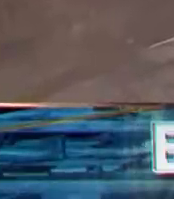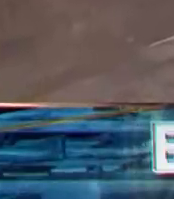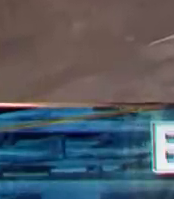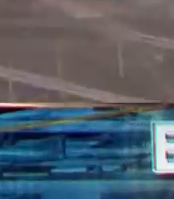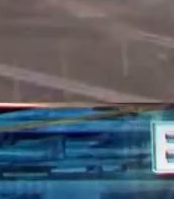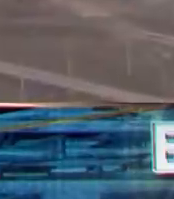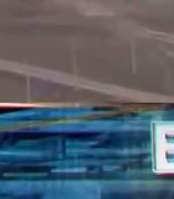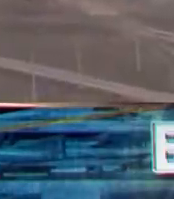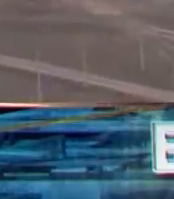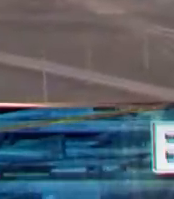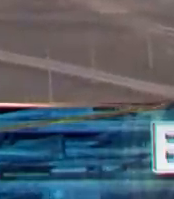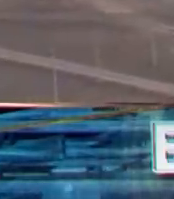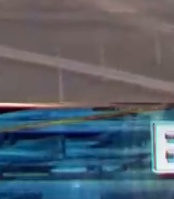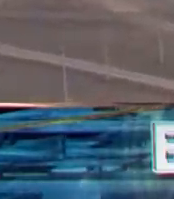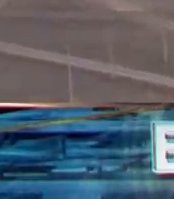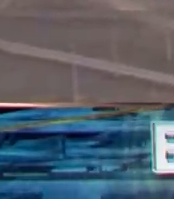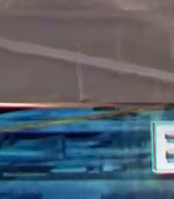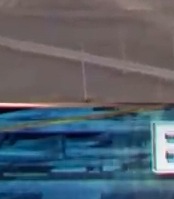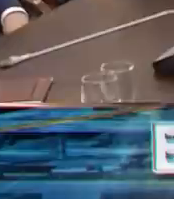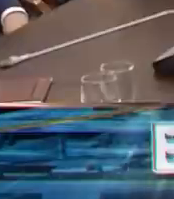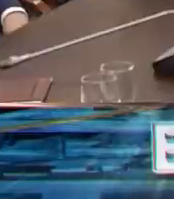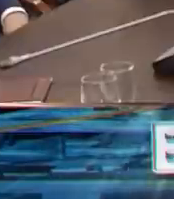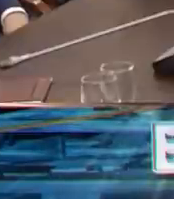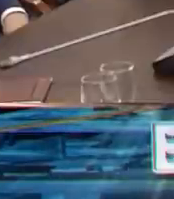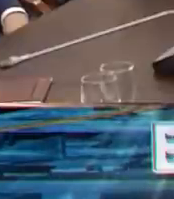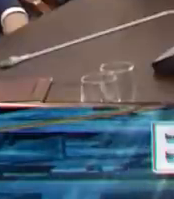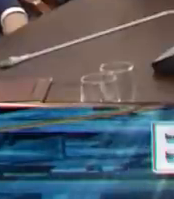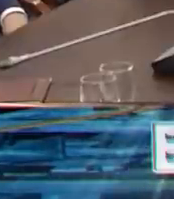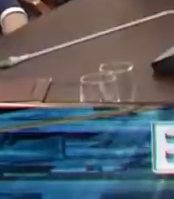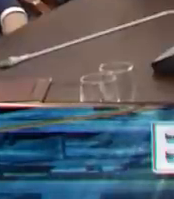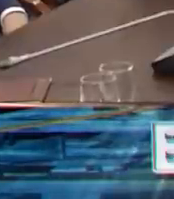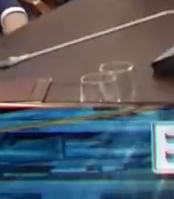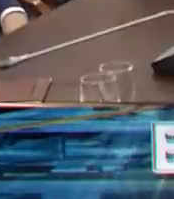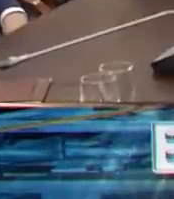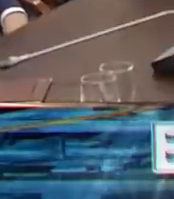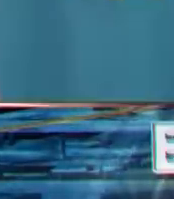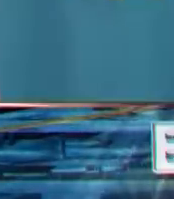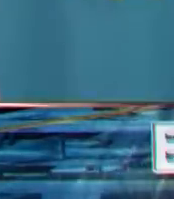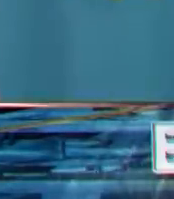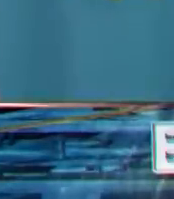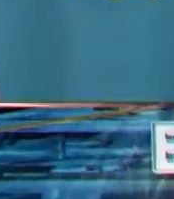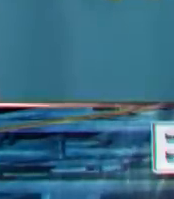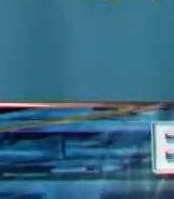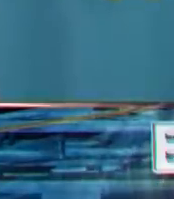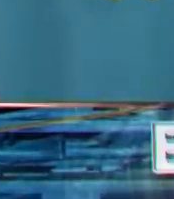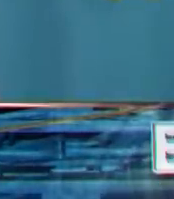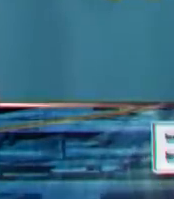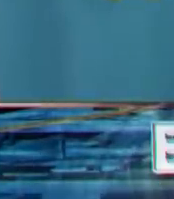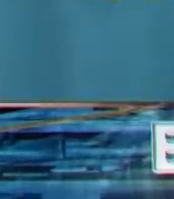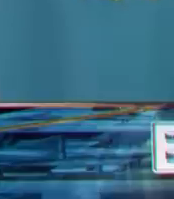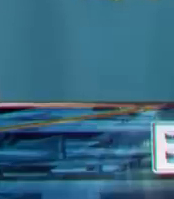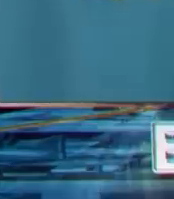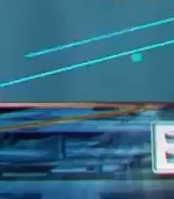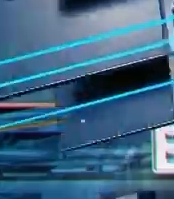Жетісу өңірінде биыл тауық етін дайындайтын тағы бір ірі нысан іске қосылмақ. Бүгін облыс әкімі инвесторлармен кездесіп жоба жұмысын